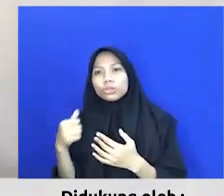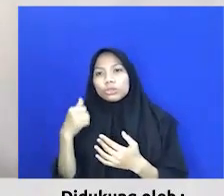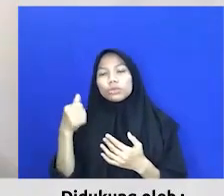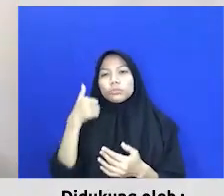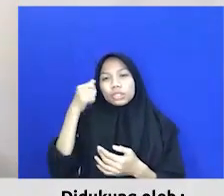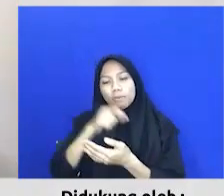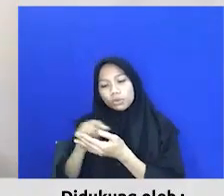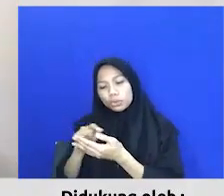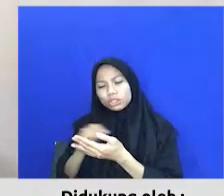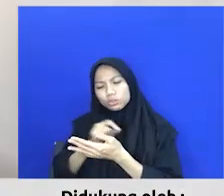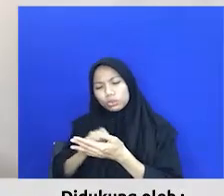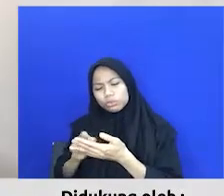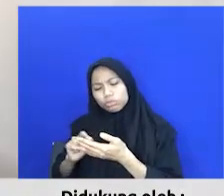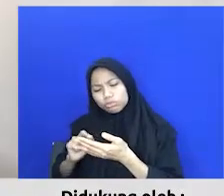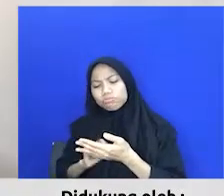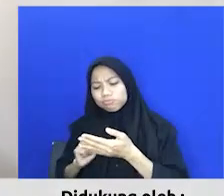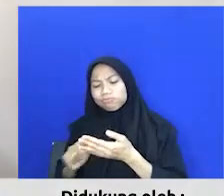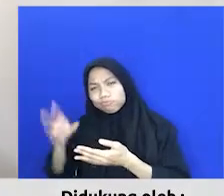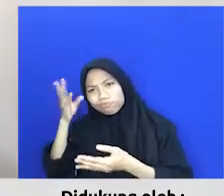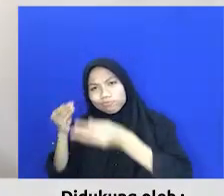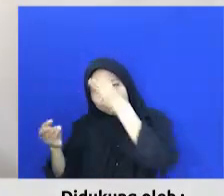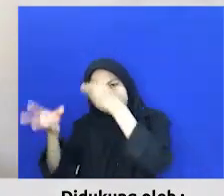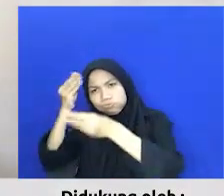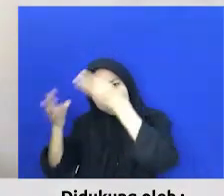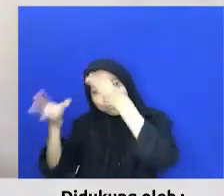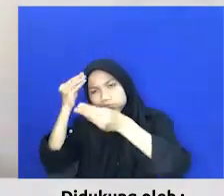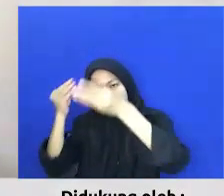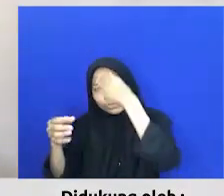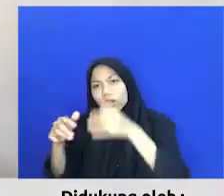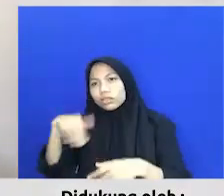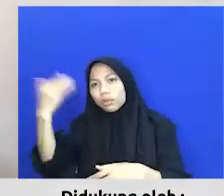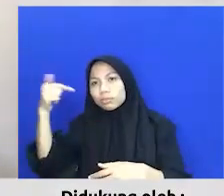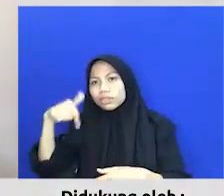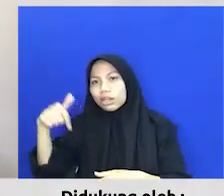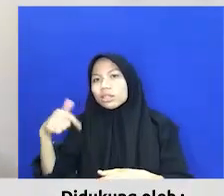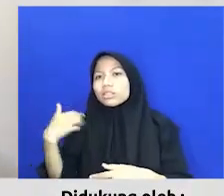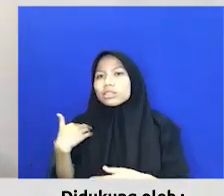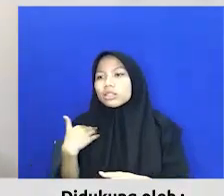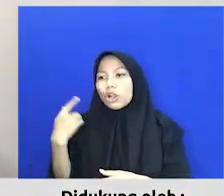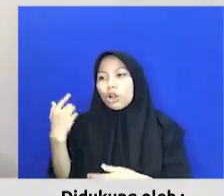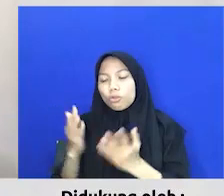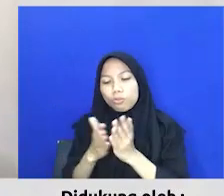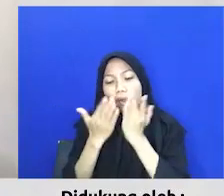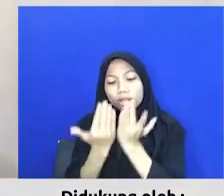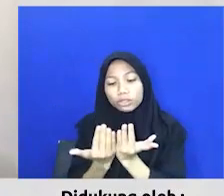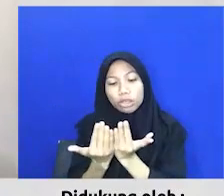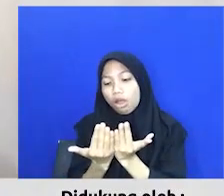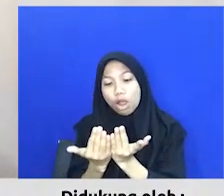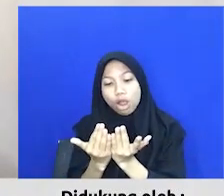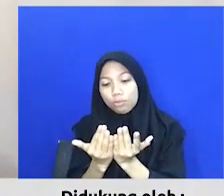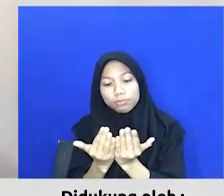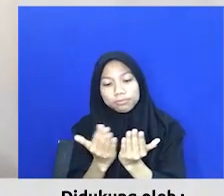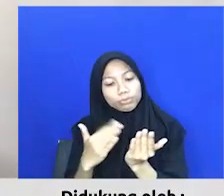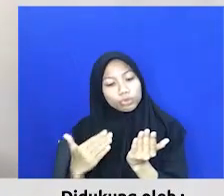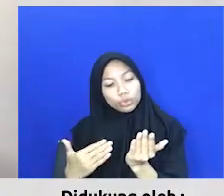Kalau bicara skenario yang seperti kita katakan tadi kan ada apa ya? Ada kekuatan atau